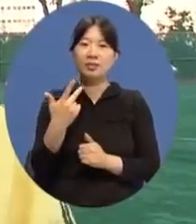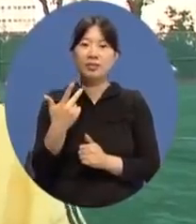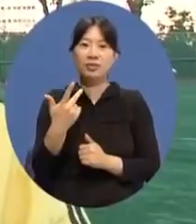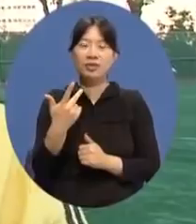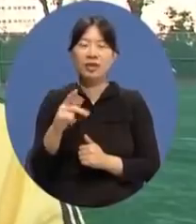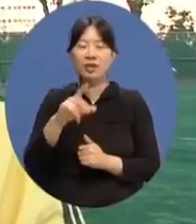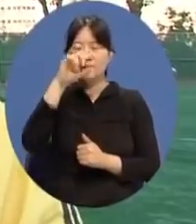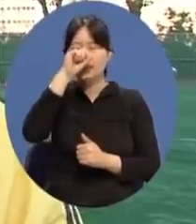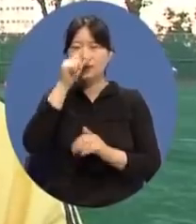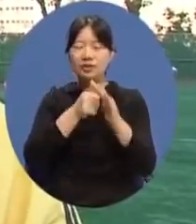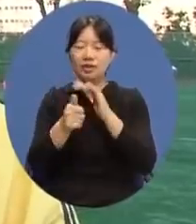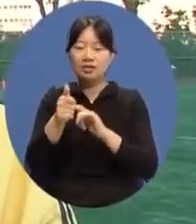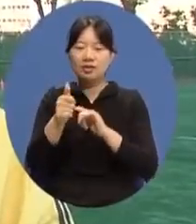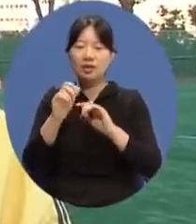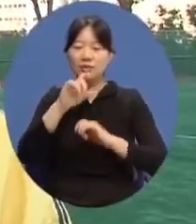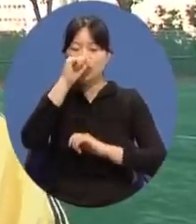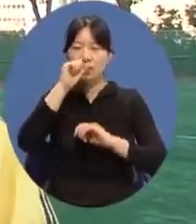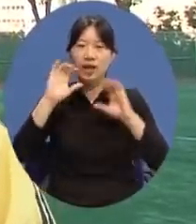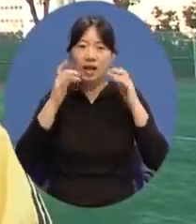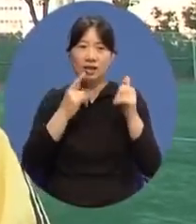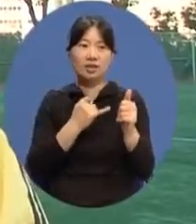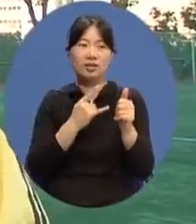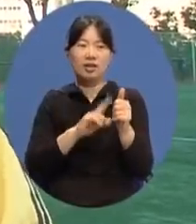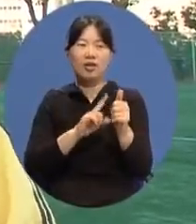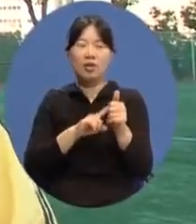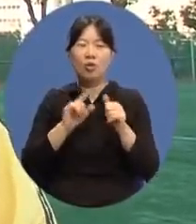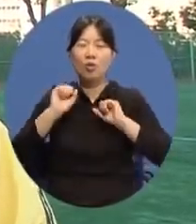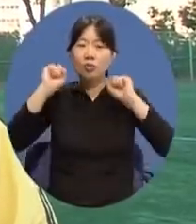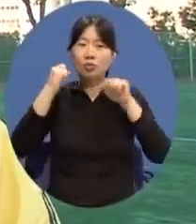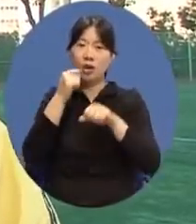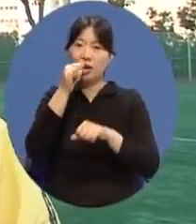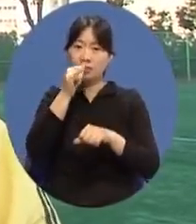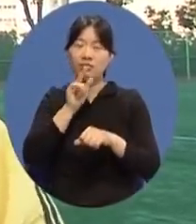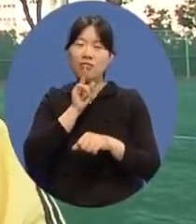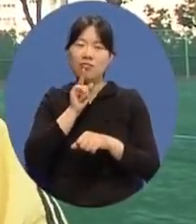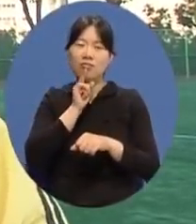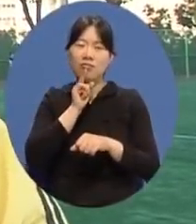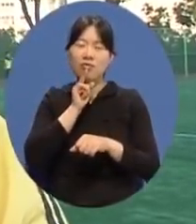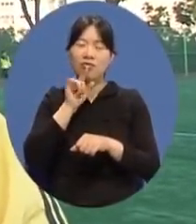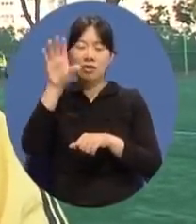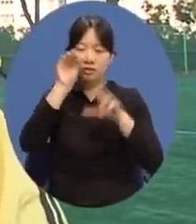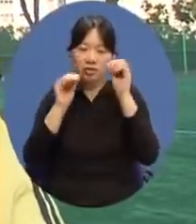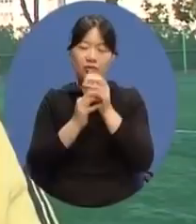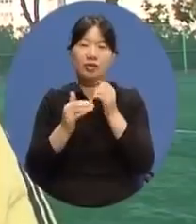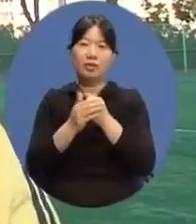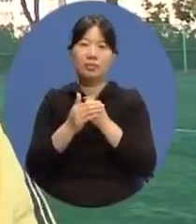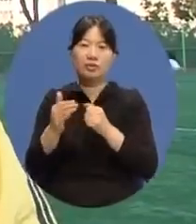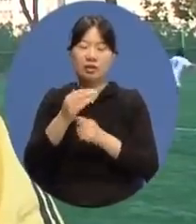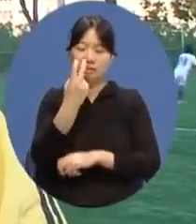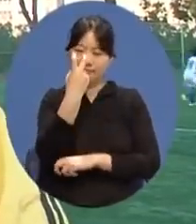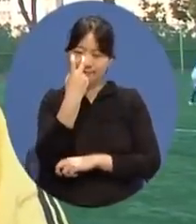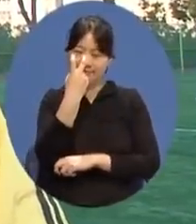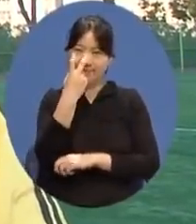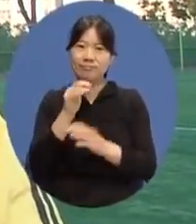7살에 좋은 선수가, 좋은 아이가, 운동을 할 수 있는 아이가 있다라고 얘기를 해서 그 아이를